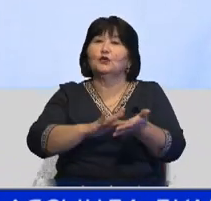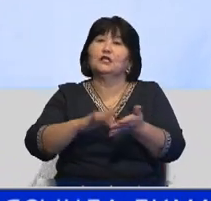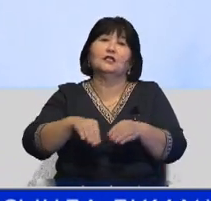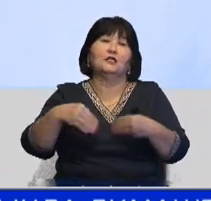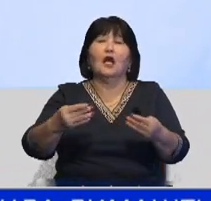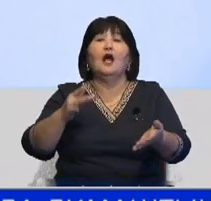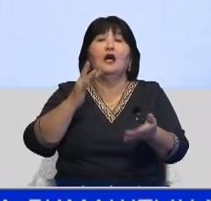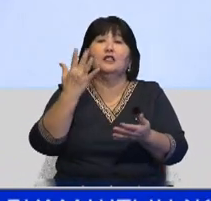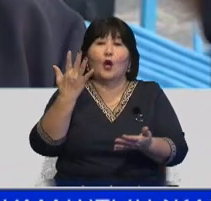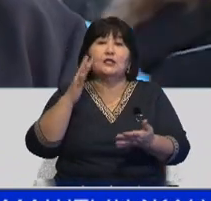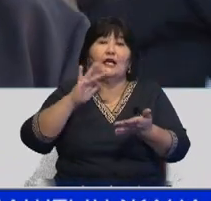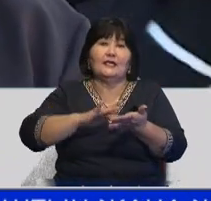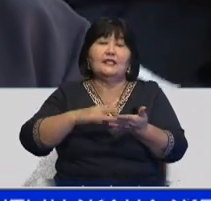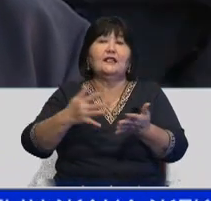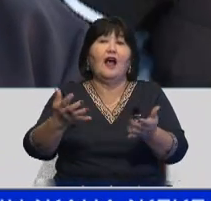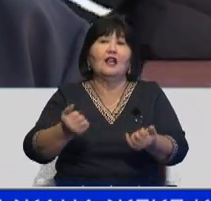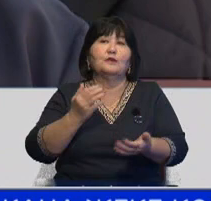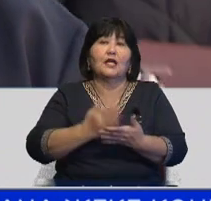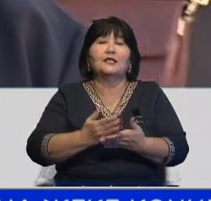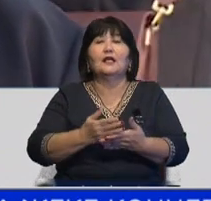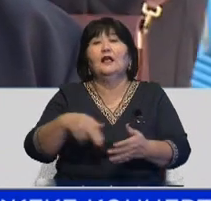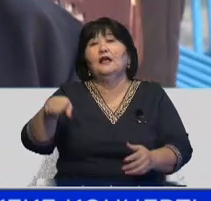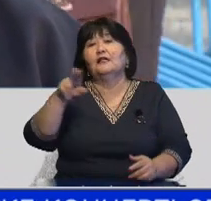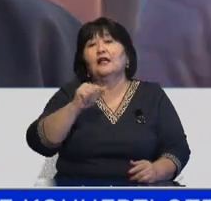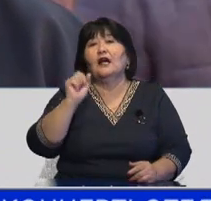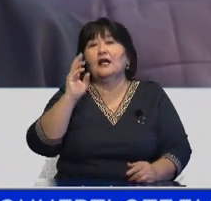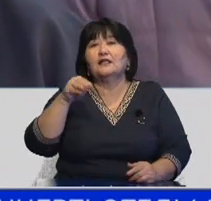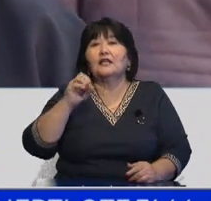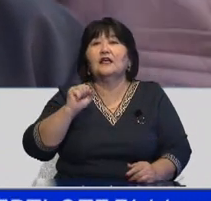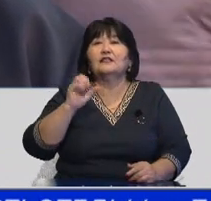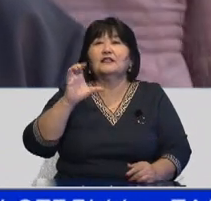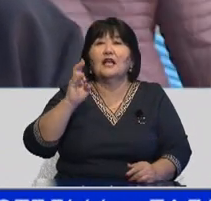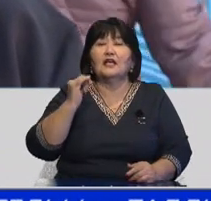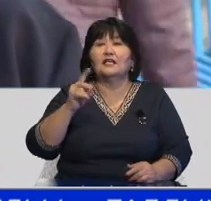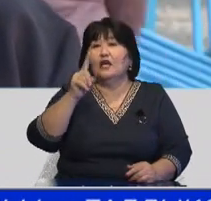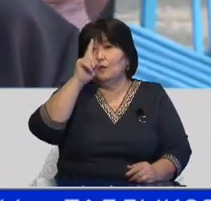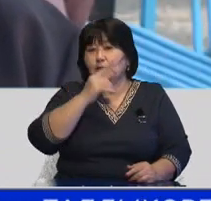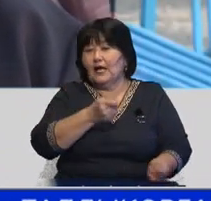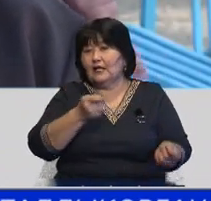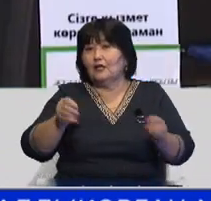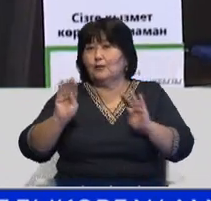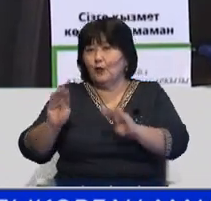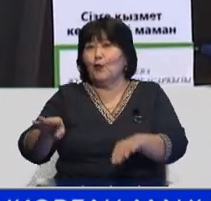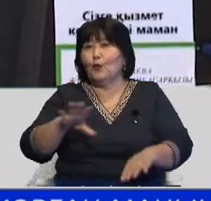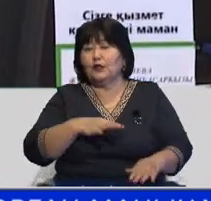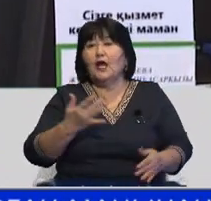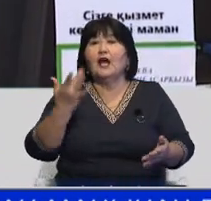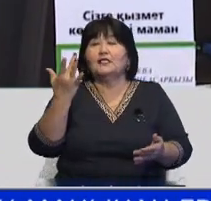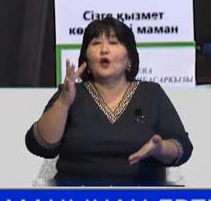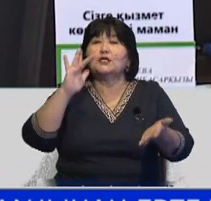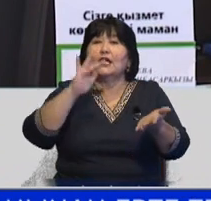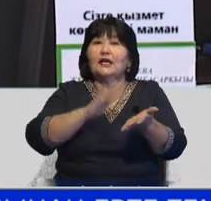жатыр. Саусақ іздерін алып жатырған дактосканер шамамен бір ай бұрын келіп орнатылды. Саусақ